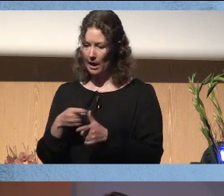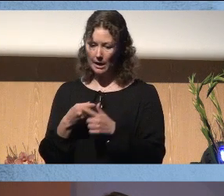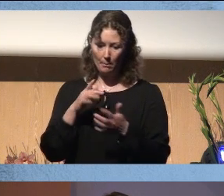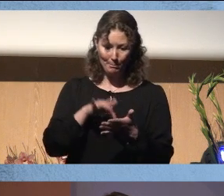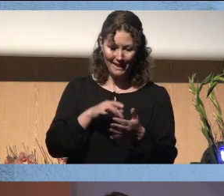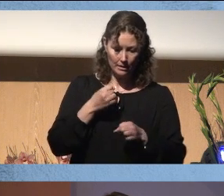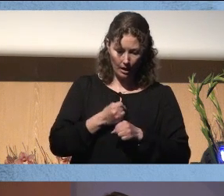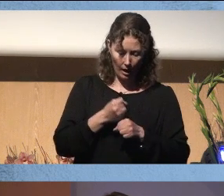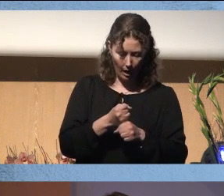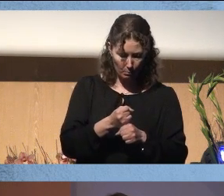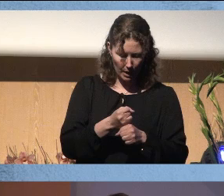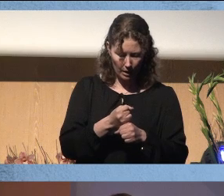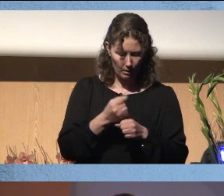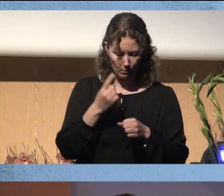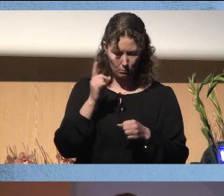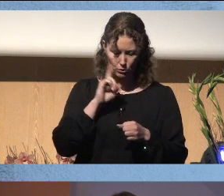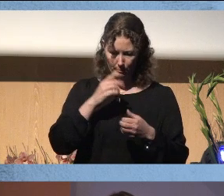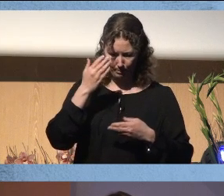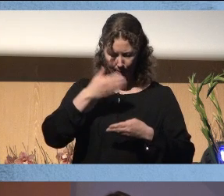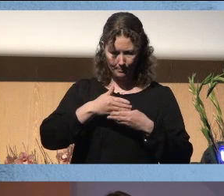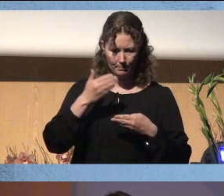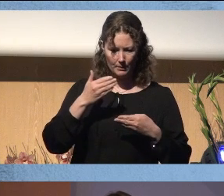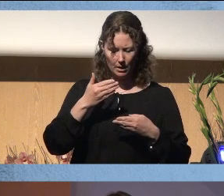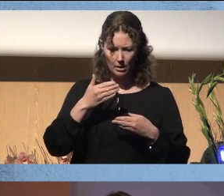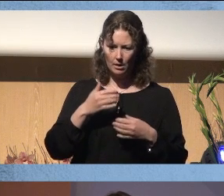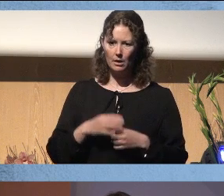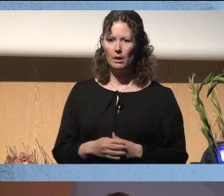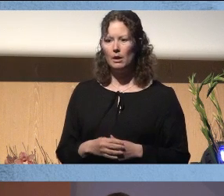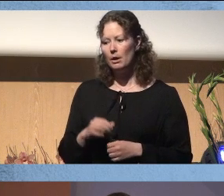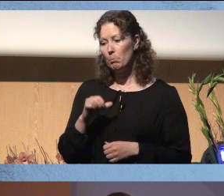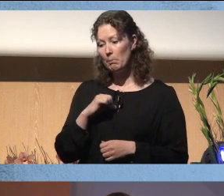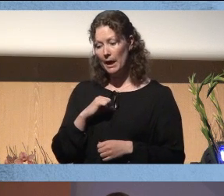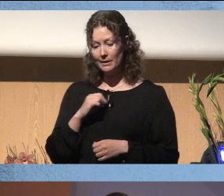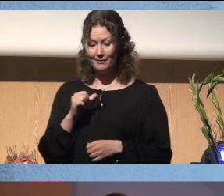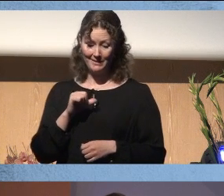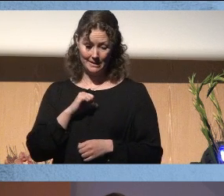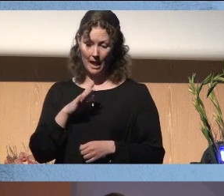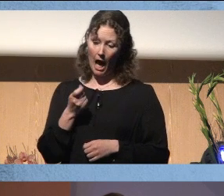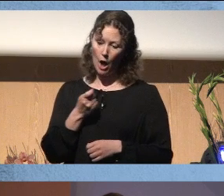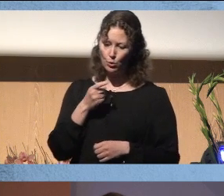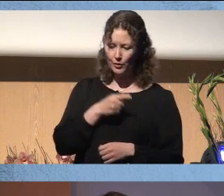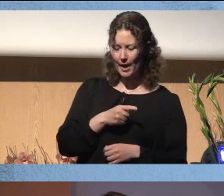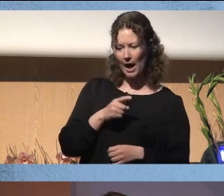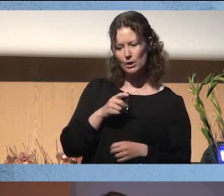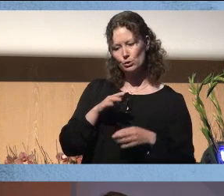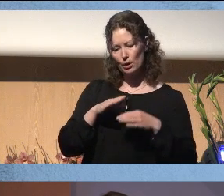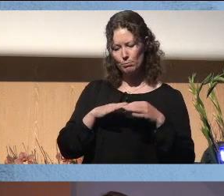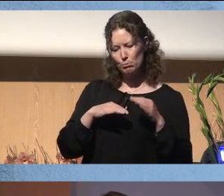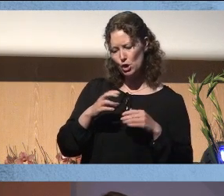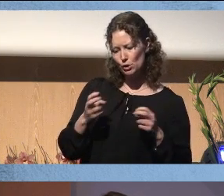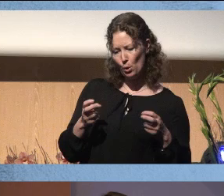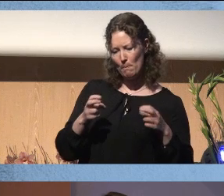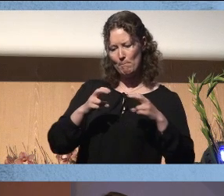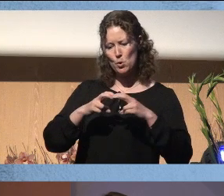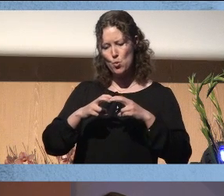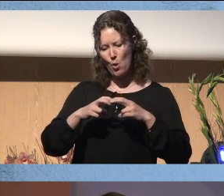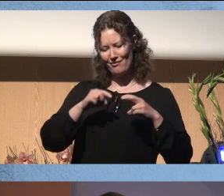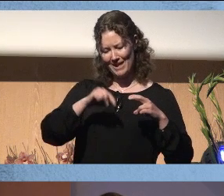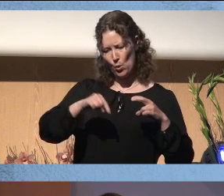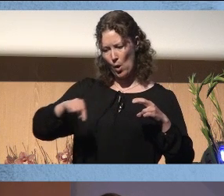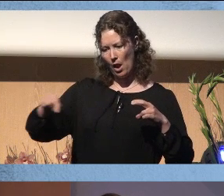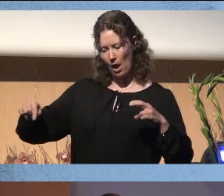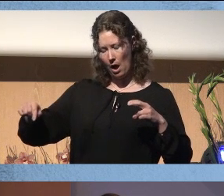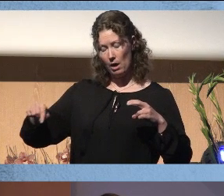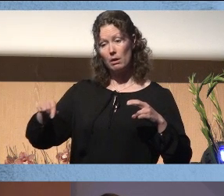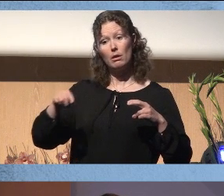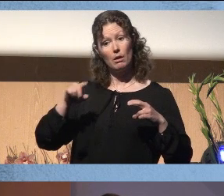med. Men var det noen der som kunne bygge en bro over disse hullene? Ja, så